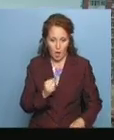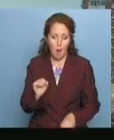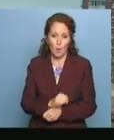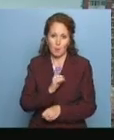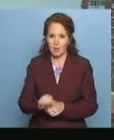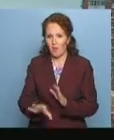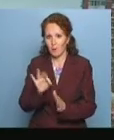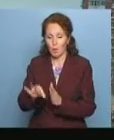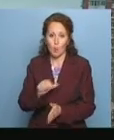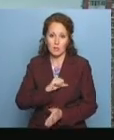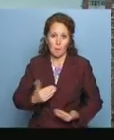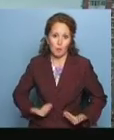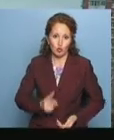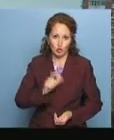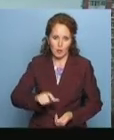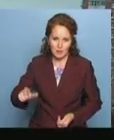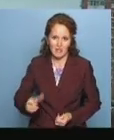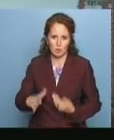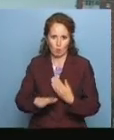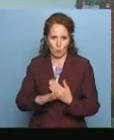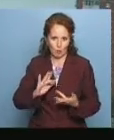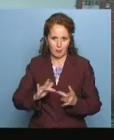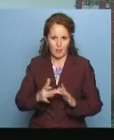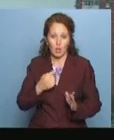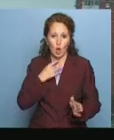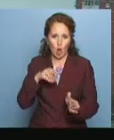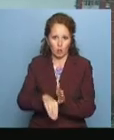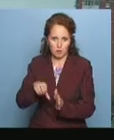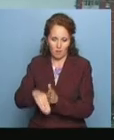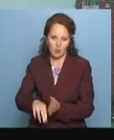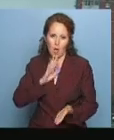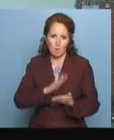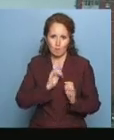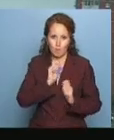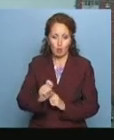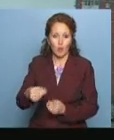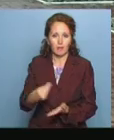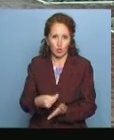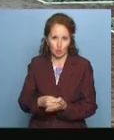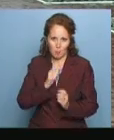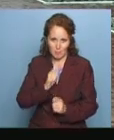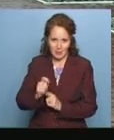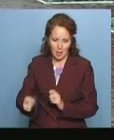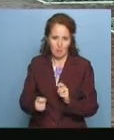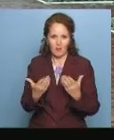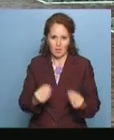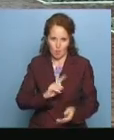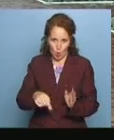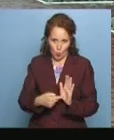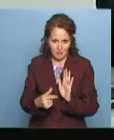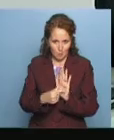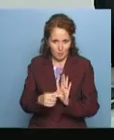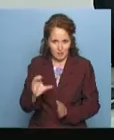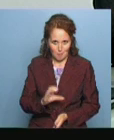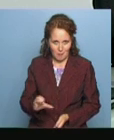путем интернет-голосования. Лучших дворников поощрят денежными призами, которые вручат в День города 7 сентября.